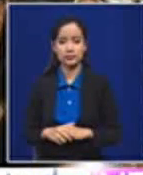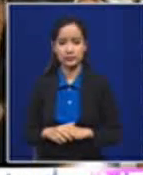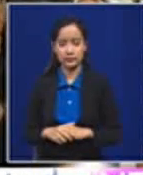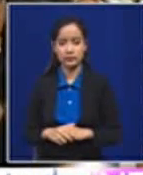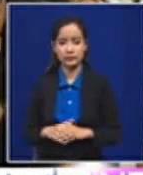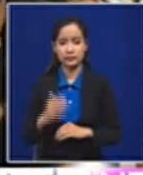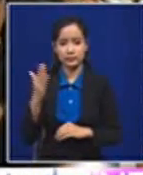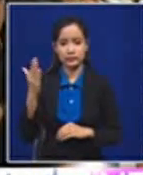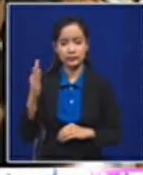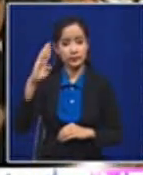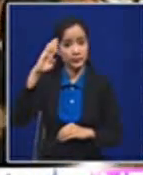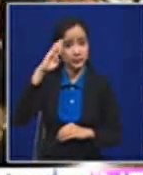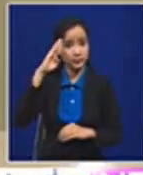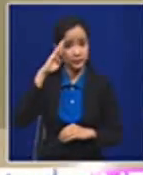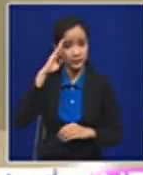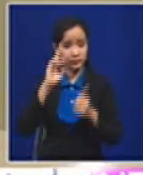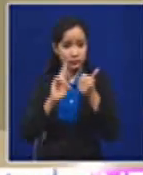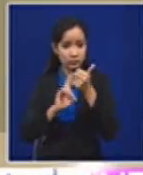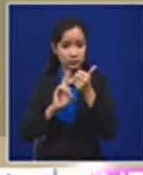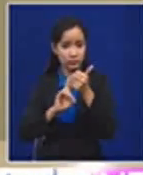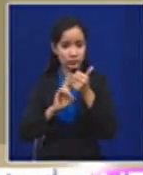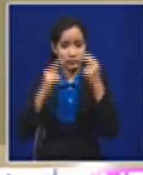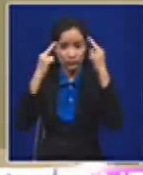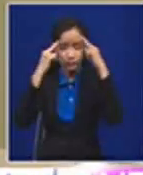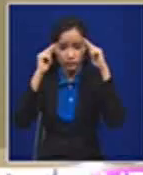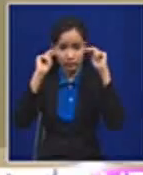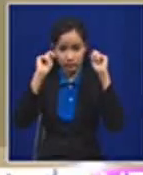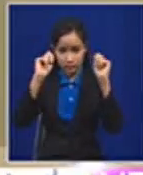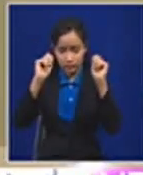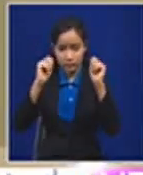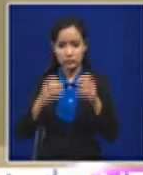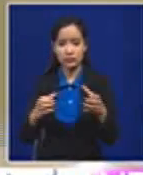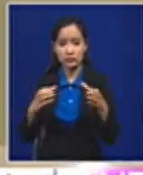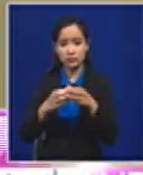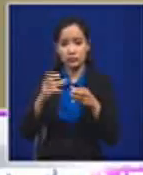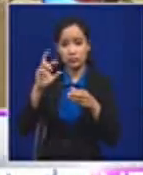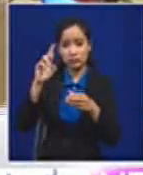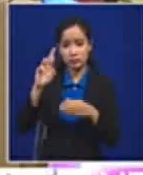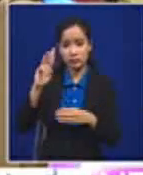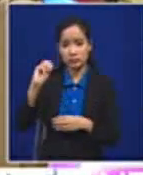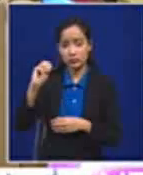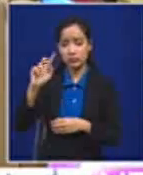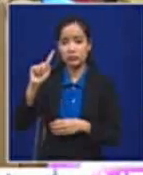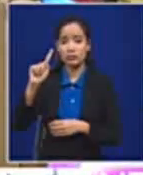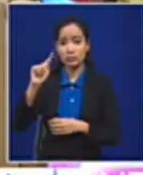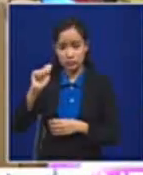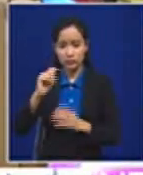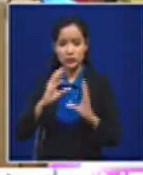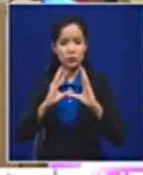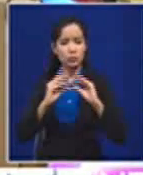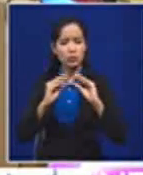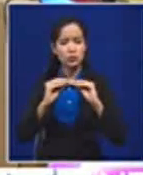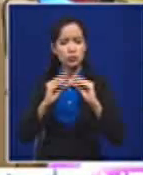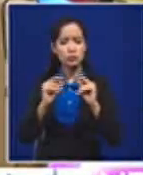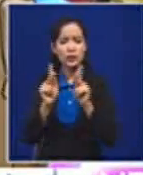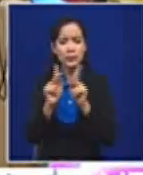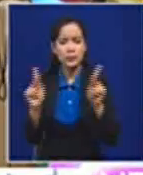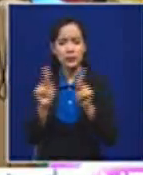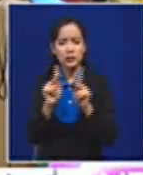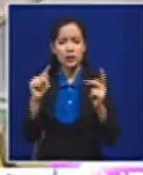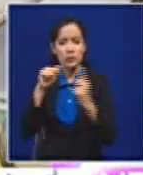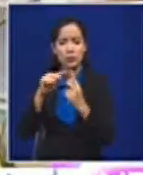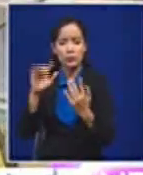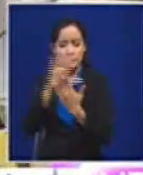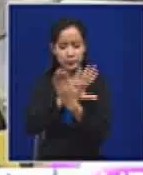พลเอกประวิตรวงษ์สุวรรณรองนายกรัฐมนตรีและรัฐมนตรีว่าการกระทรวงกลาโหมประชุมคณะกรรมการขับเคลื่อนปฏิรูปประเทศไทยคณะ